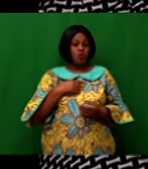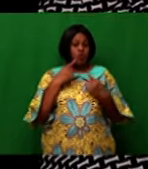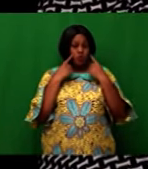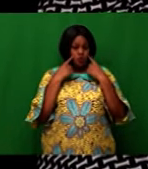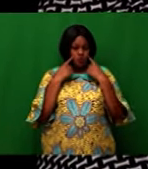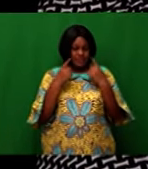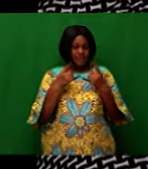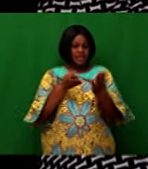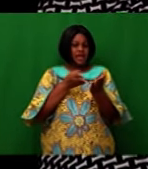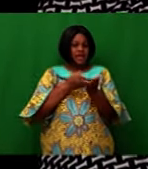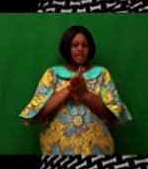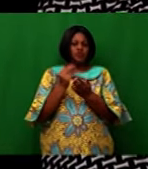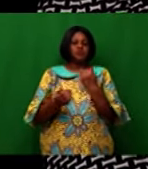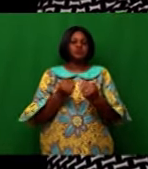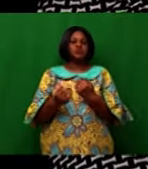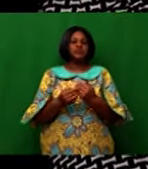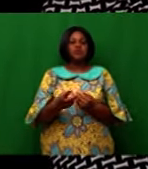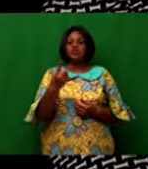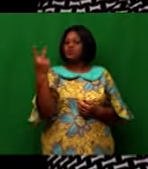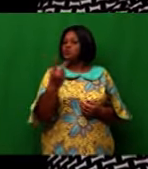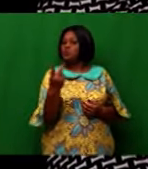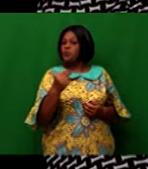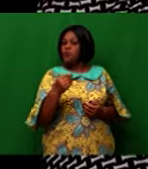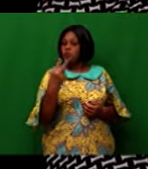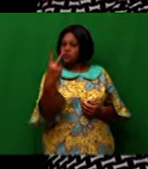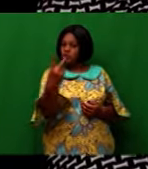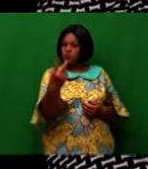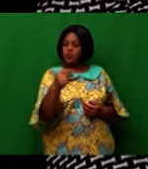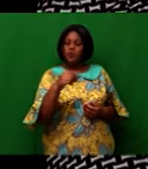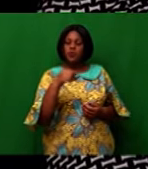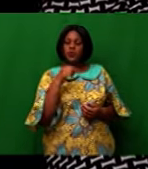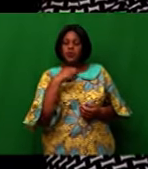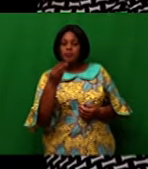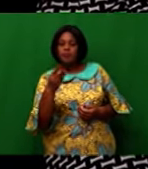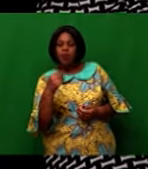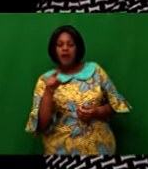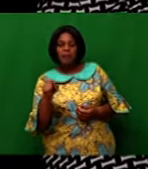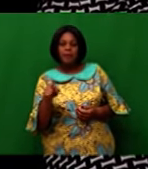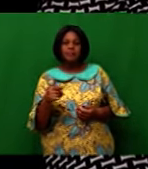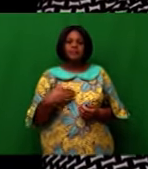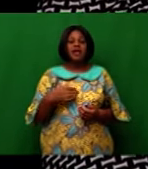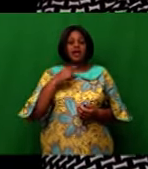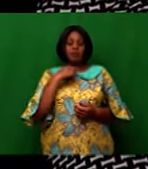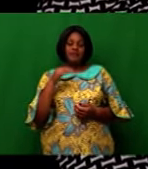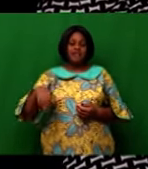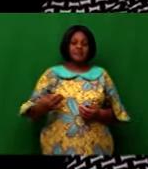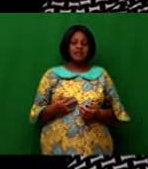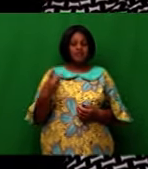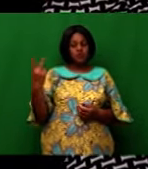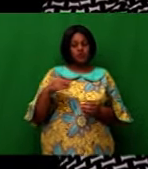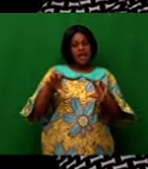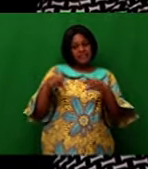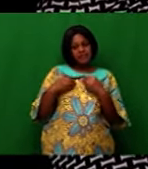nekuti panotaurwa nyaya yechipari vaviri vanhu vakuru vawirirana kava asi izwi remwana rinenge risipo ndovatinoona vana vaivai ndovasiri